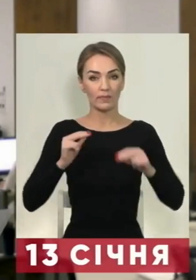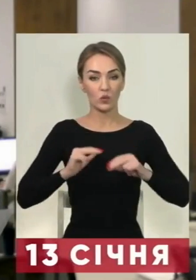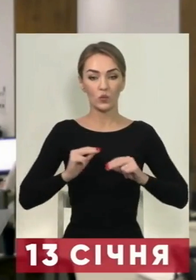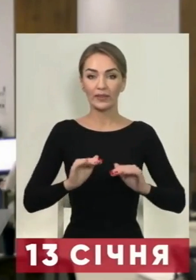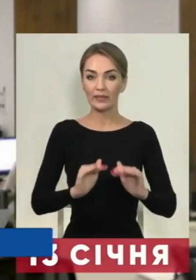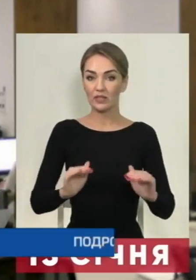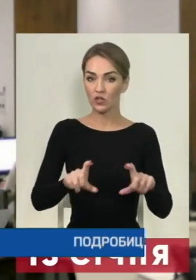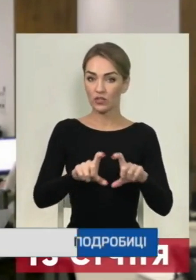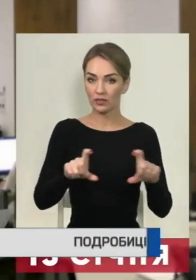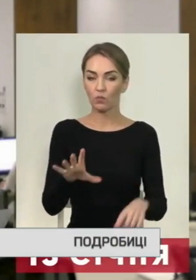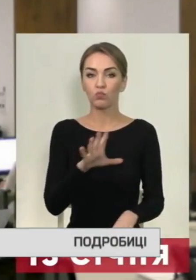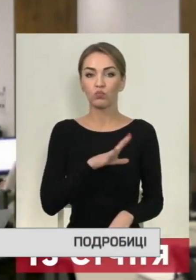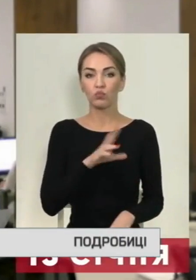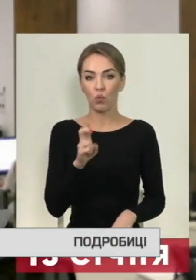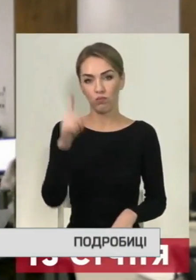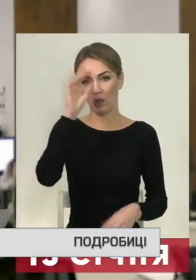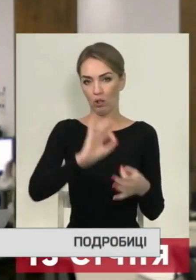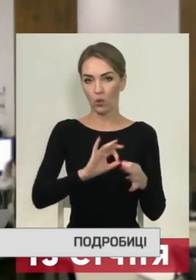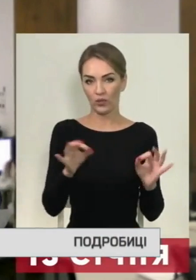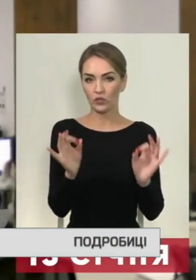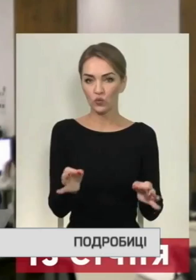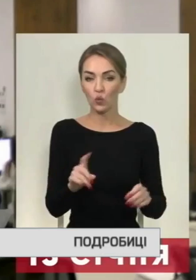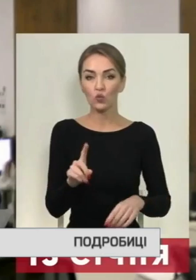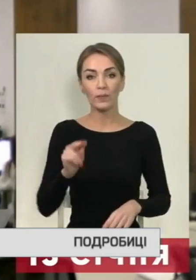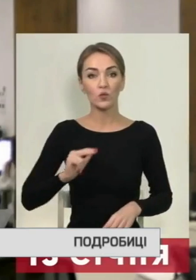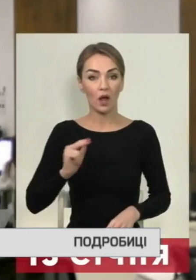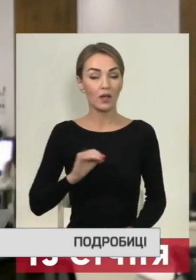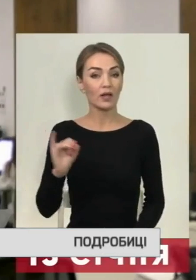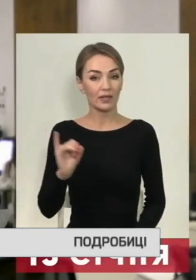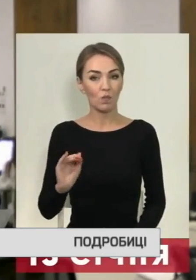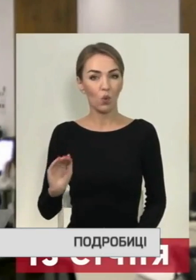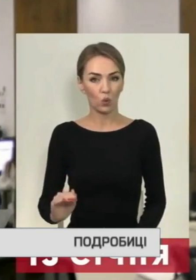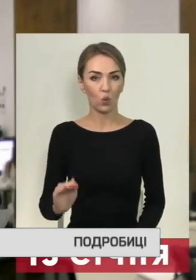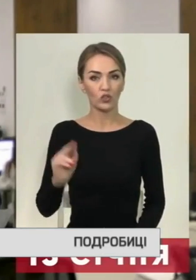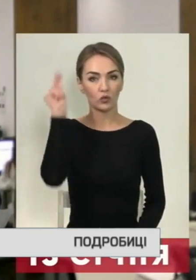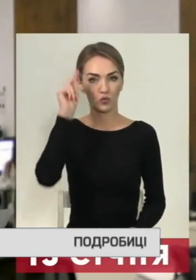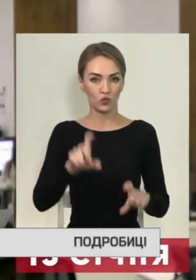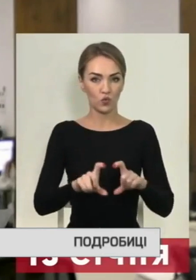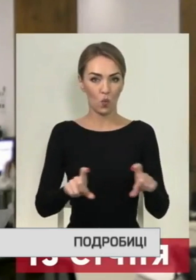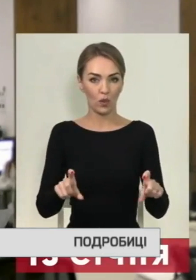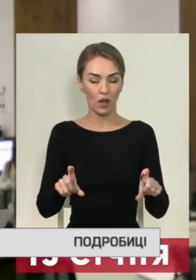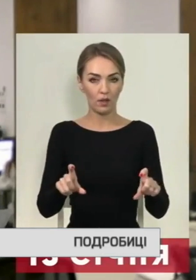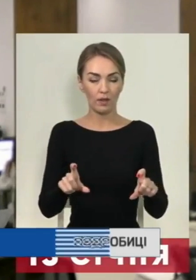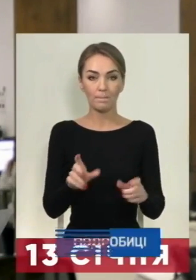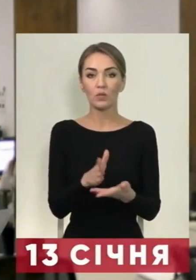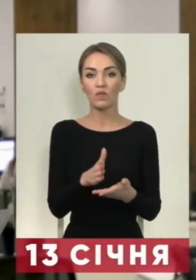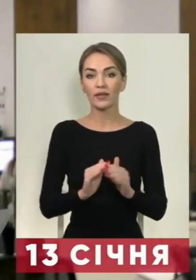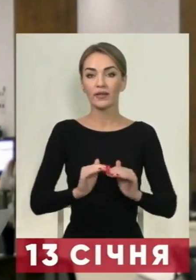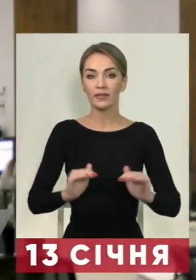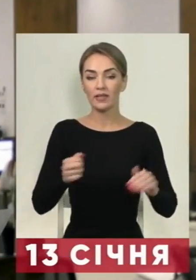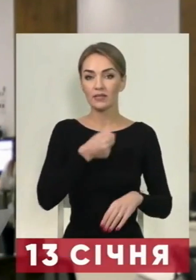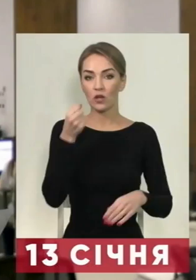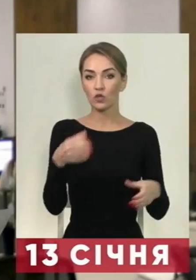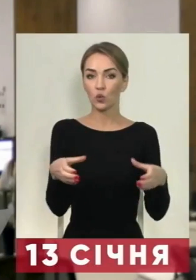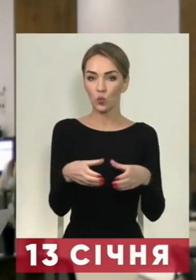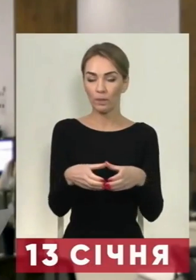садки, то було б логічно, щоб працювала і молодша школа. Оскільки перебування дітей в старших